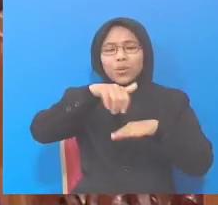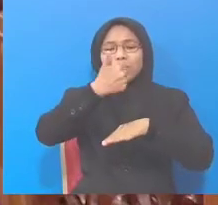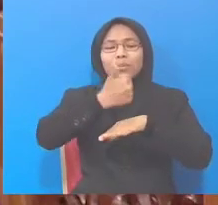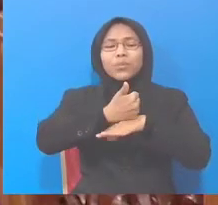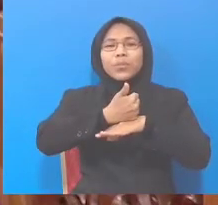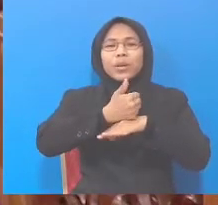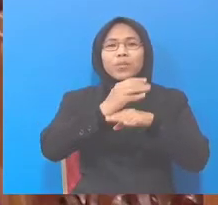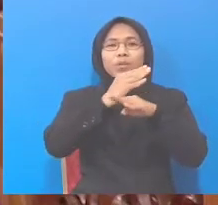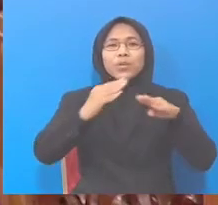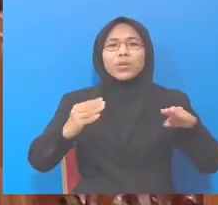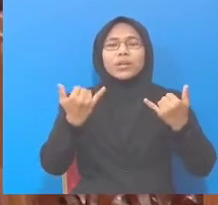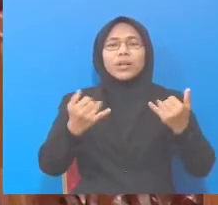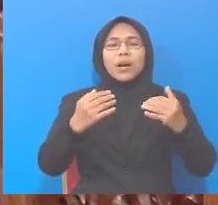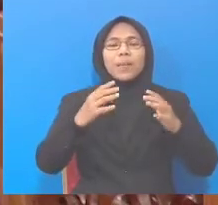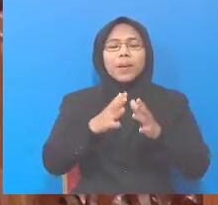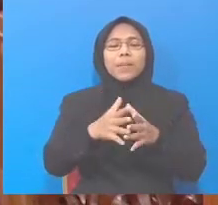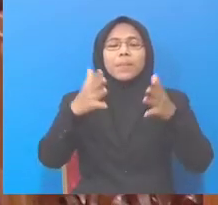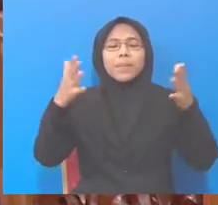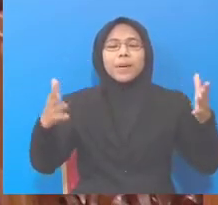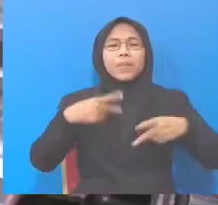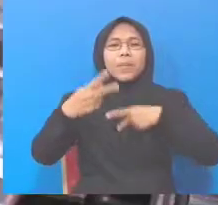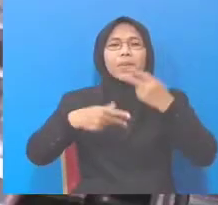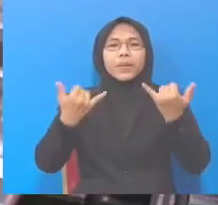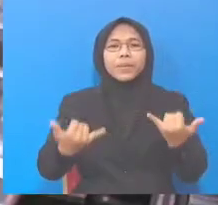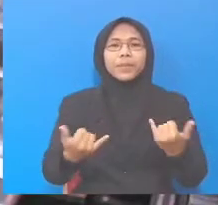tersebut sekarang ini? Terima kasih.